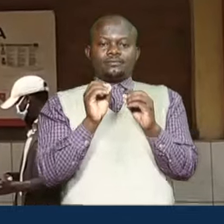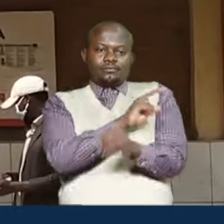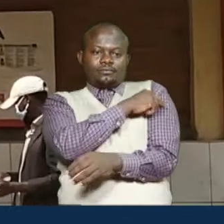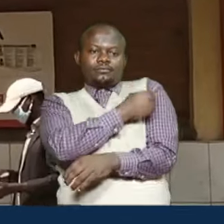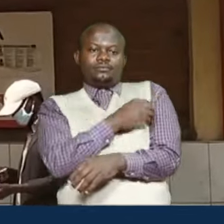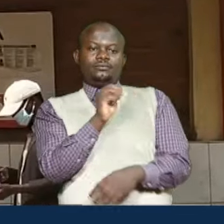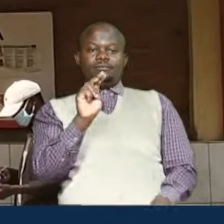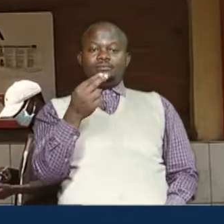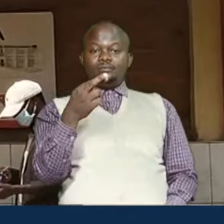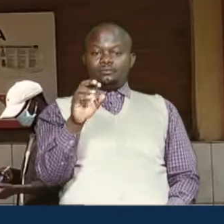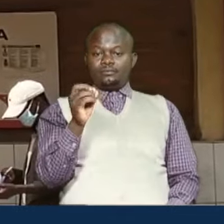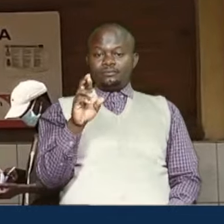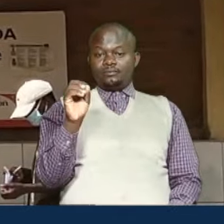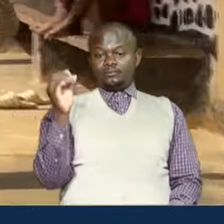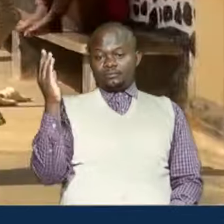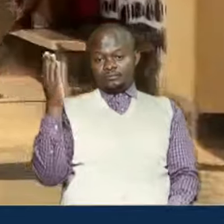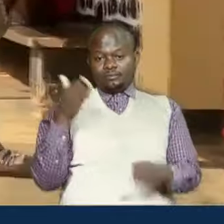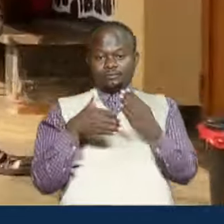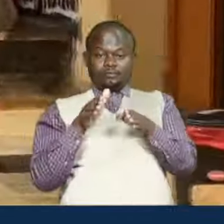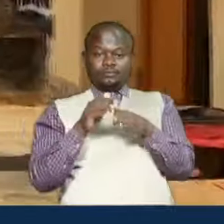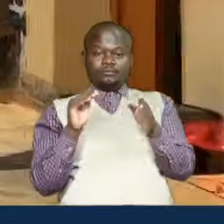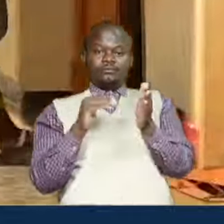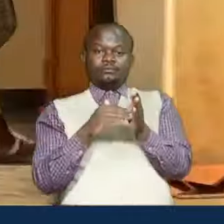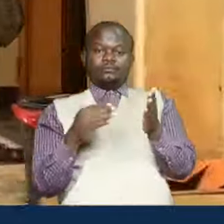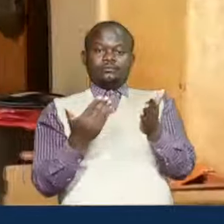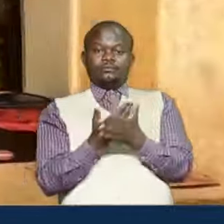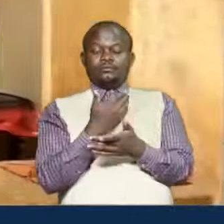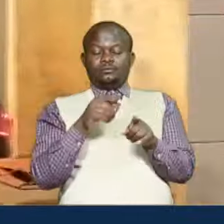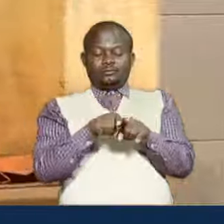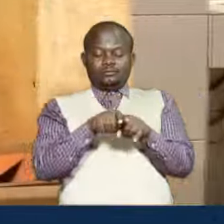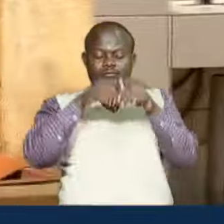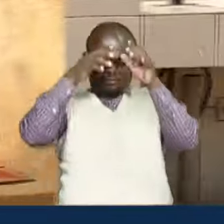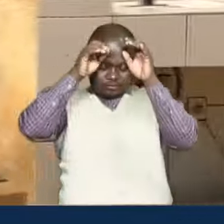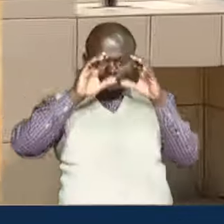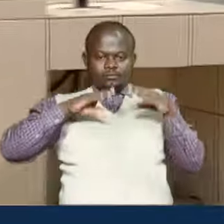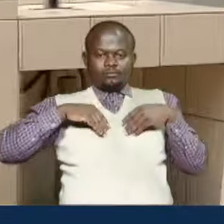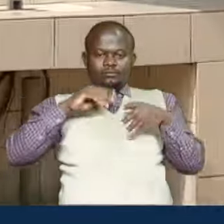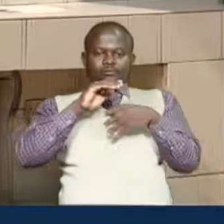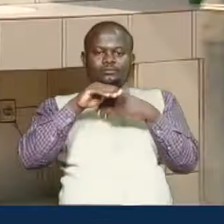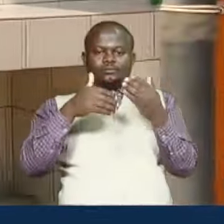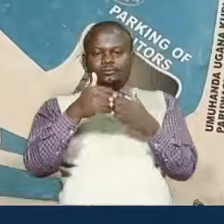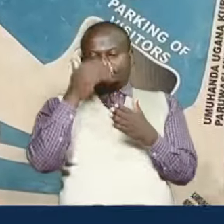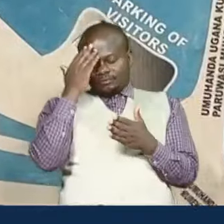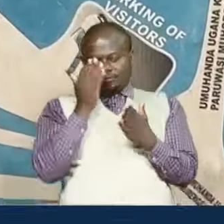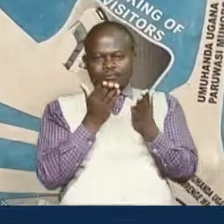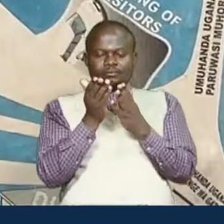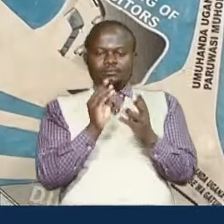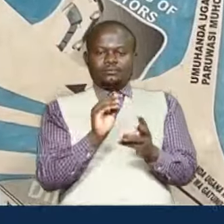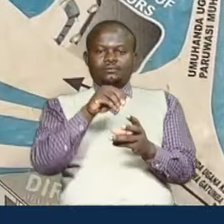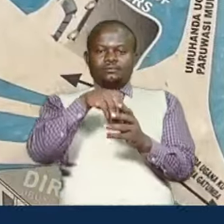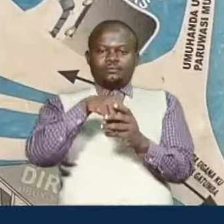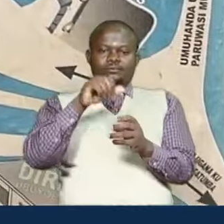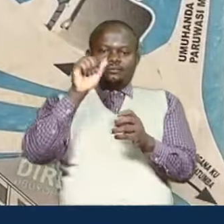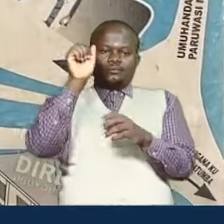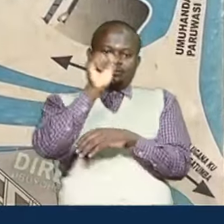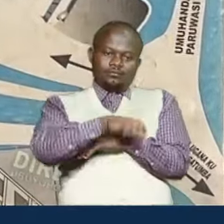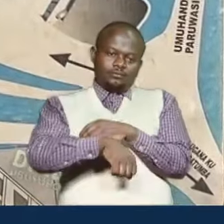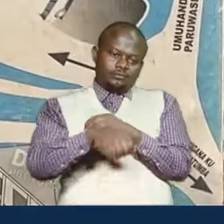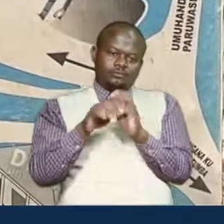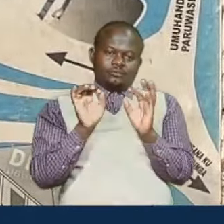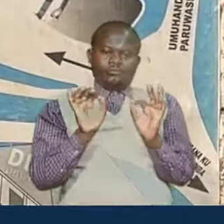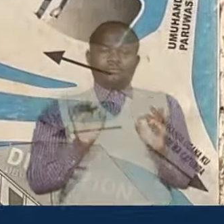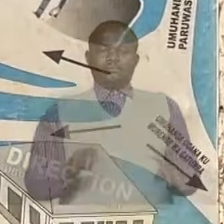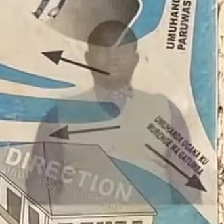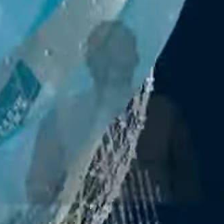Ngororero bigiye kubakwa bundi bushya nk'uko umukuru w'igihugu yabyemereye abaturage kugira ngo serivisi zibitangirwamo zirusheho kunozwa